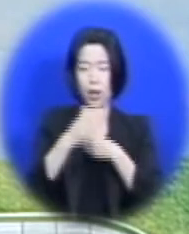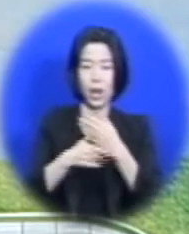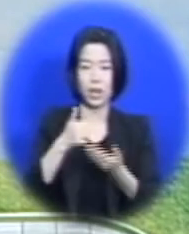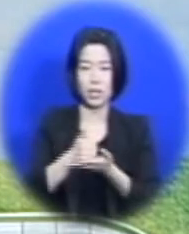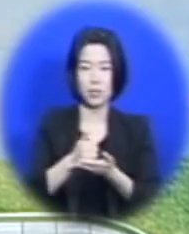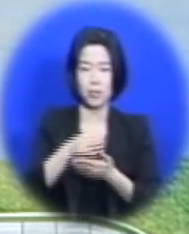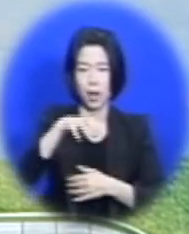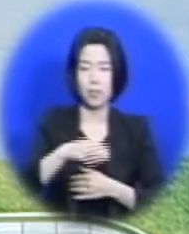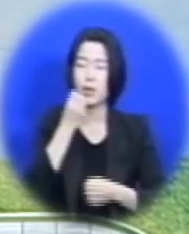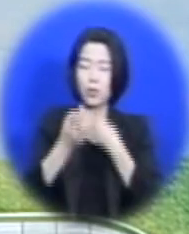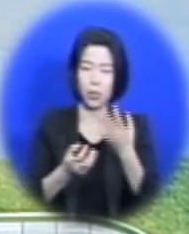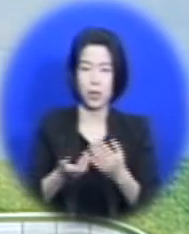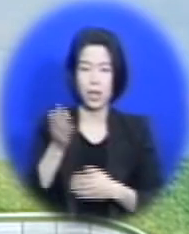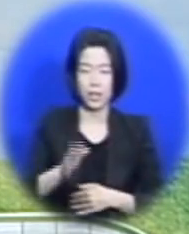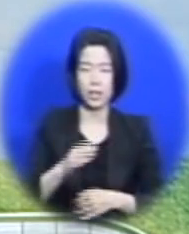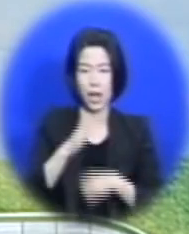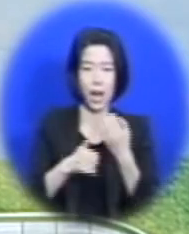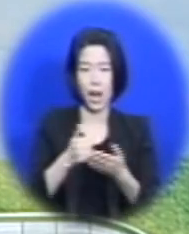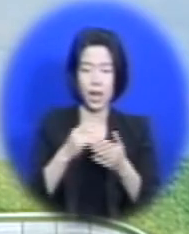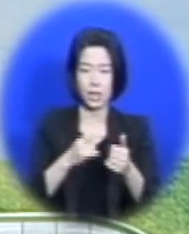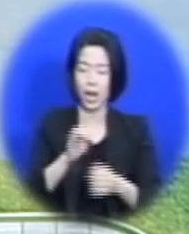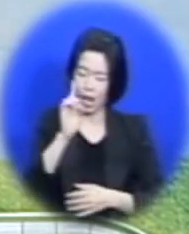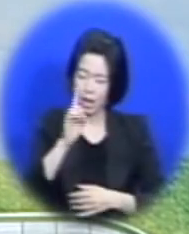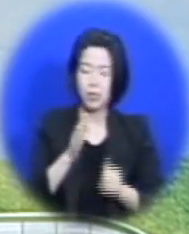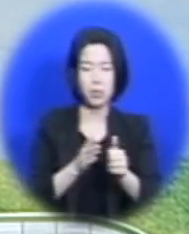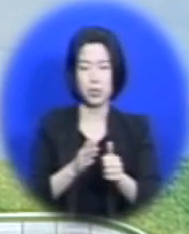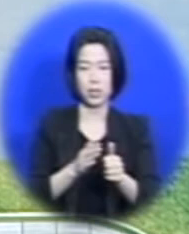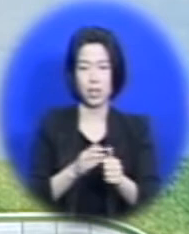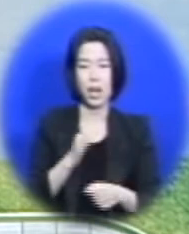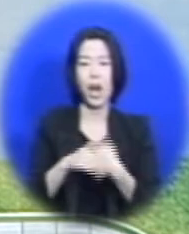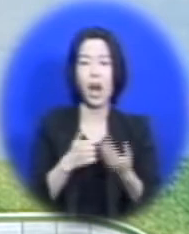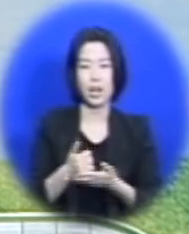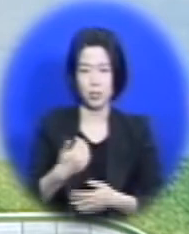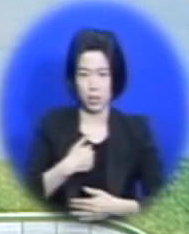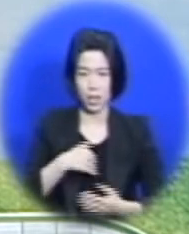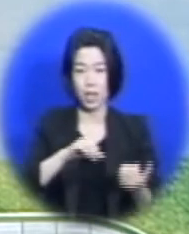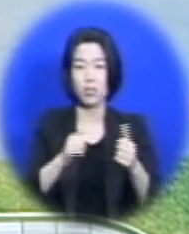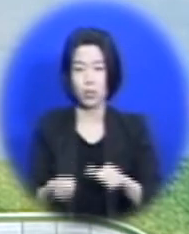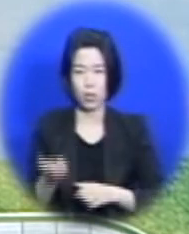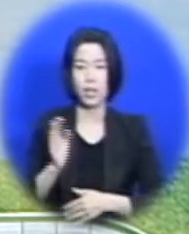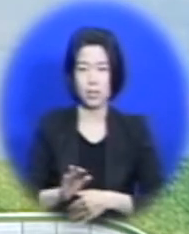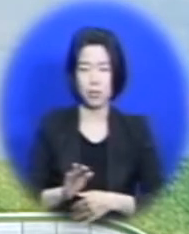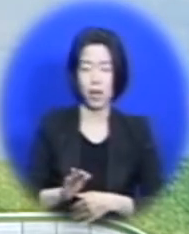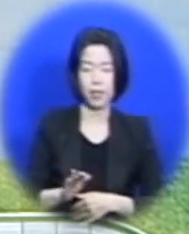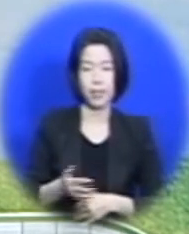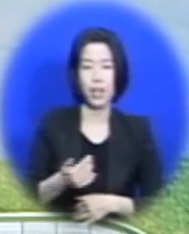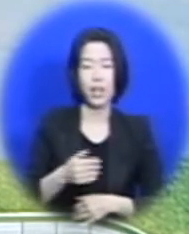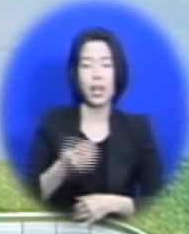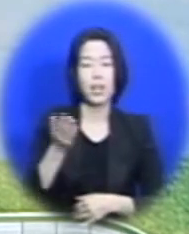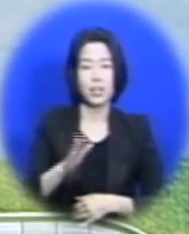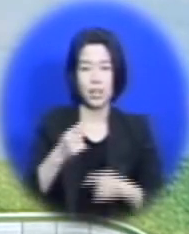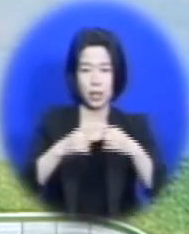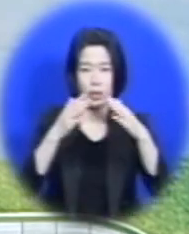했어요. 그런데 이 목사님이 하나님께 한 가지만 부탁을 드렸다. 하나님, 제가 죽겠지만 그러나 교인들